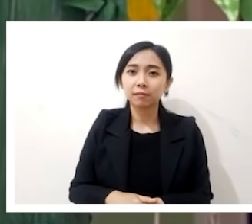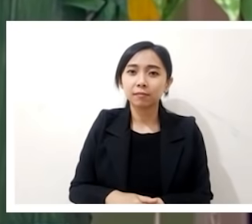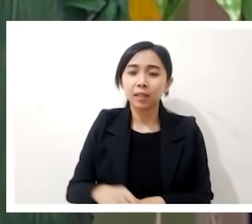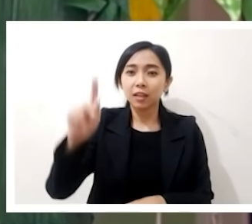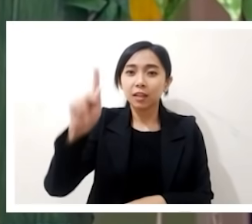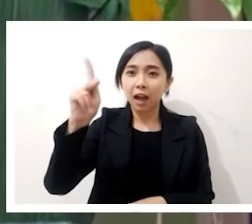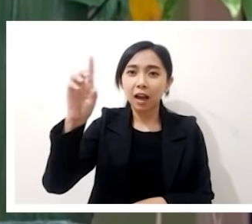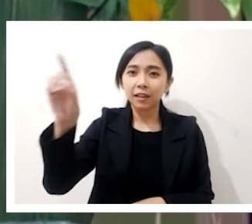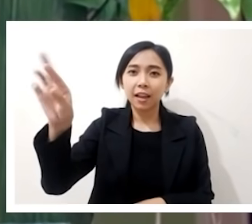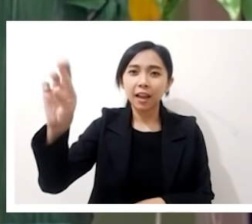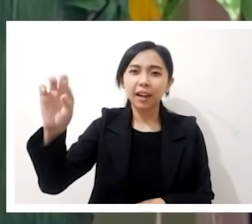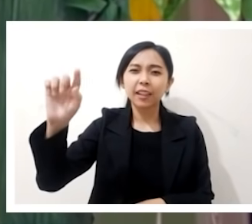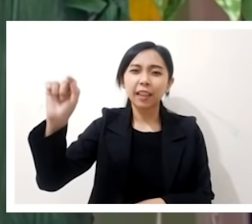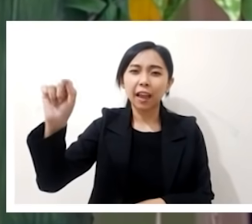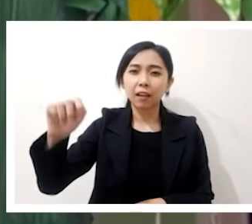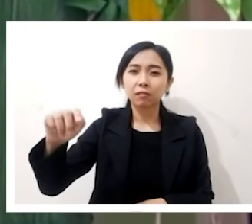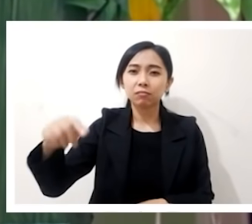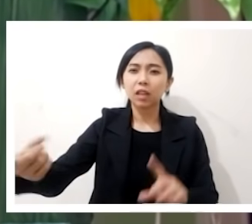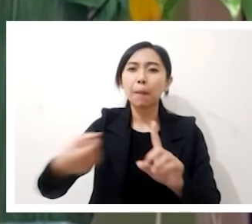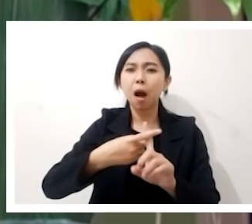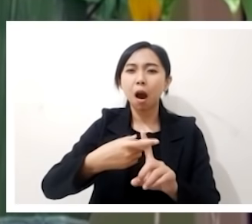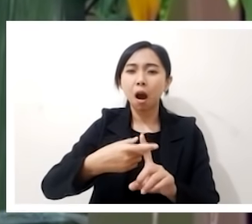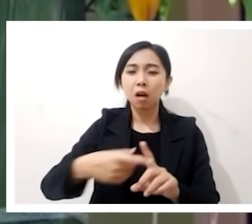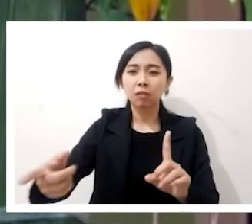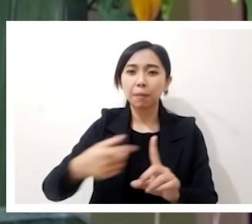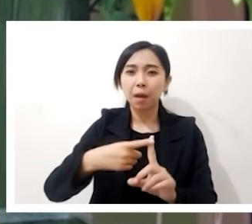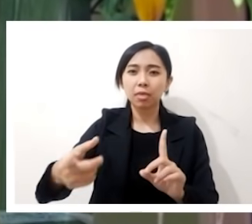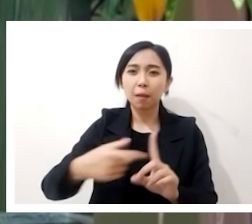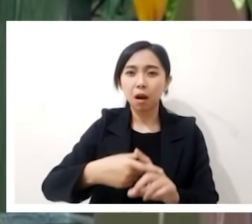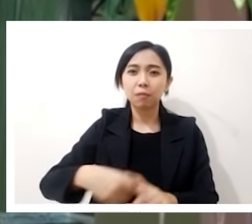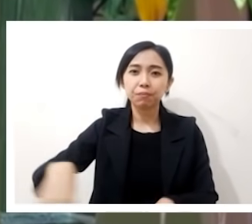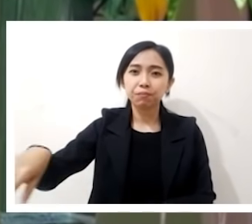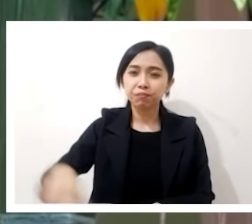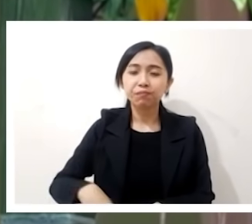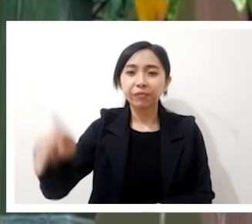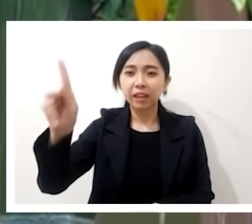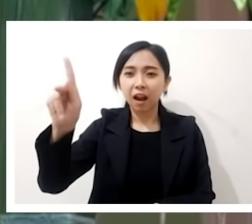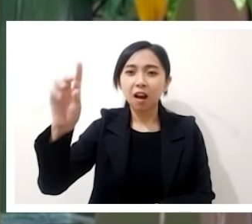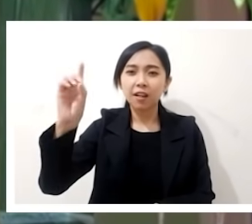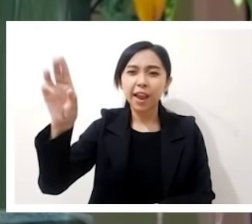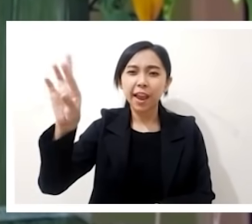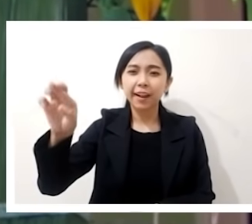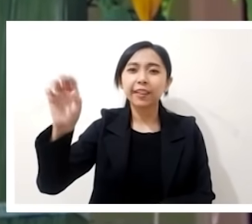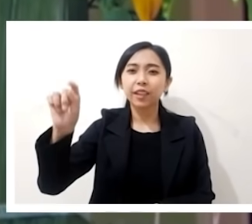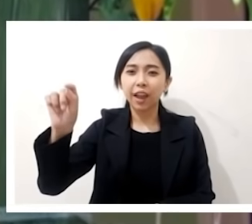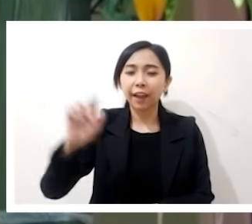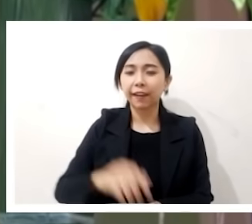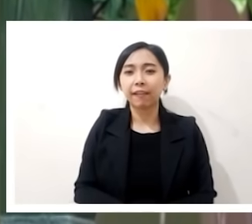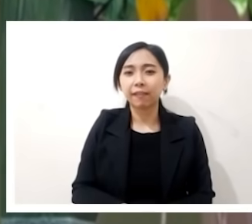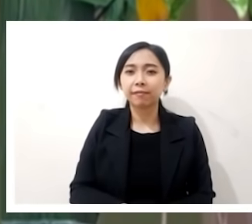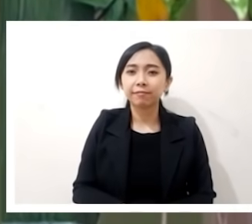rumah tangga meningkat. Dan karena itu persis di sini, refleksi kita tentang makna pengorbanan